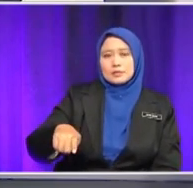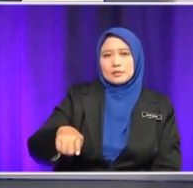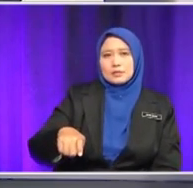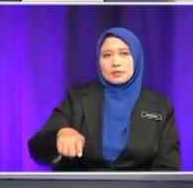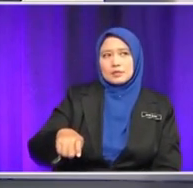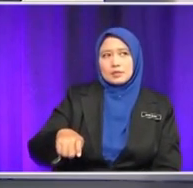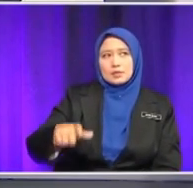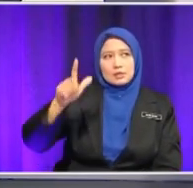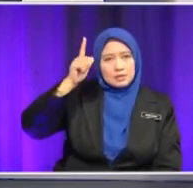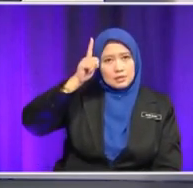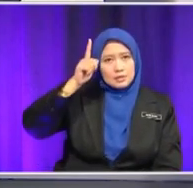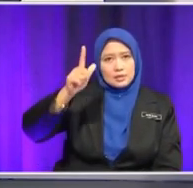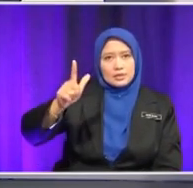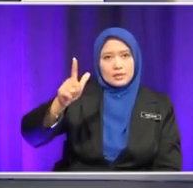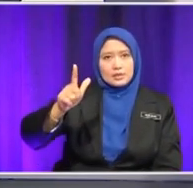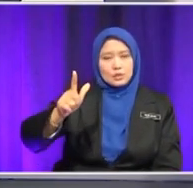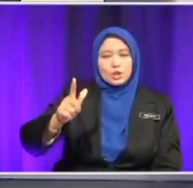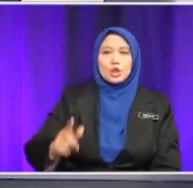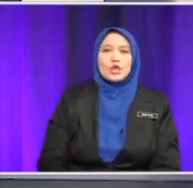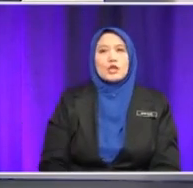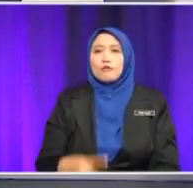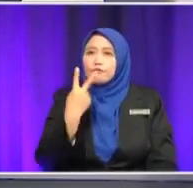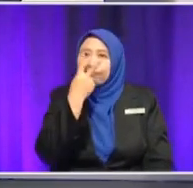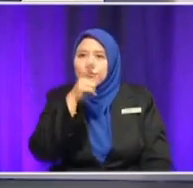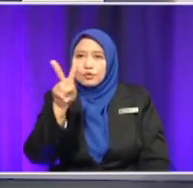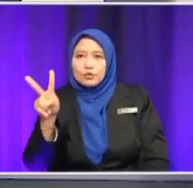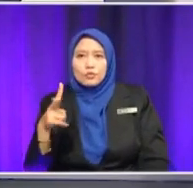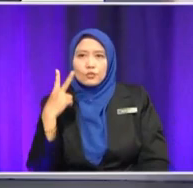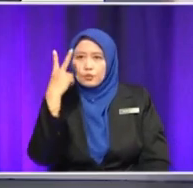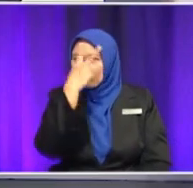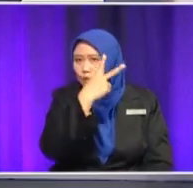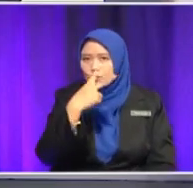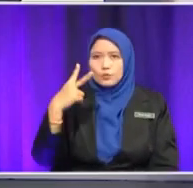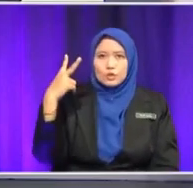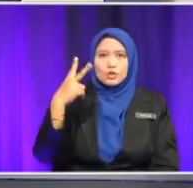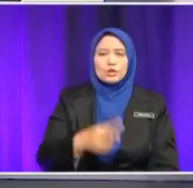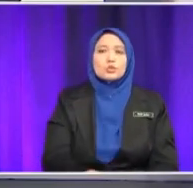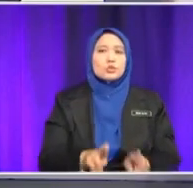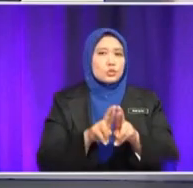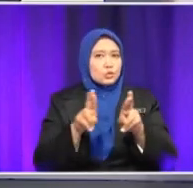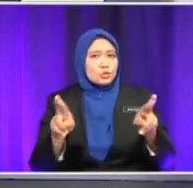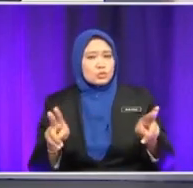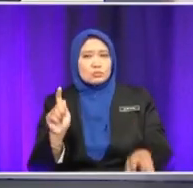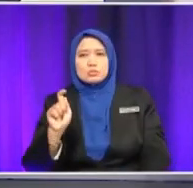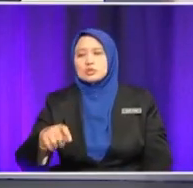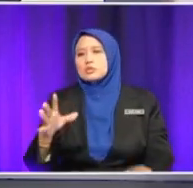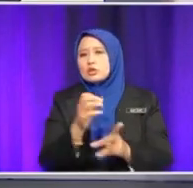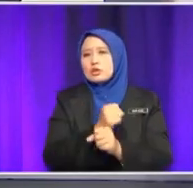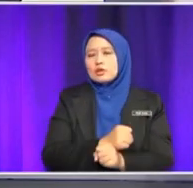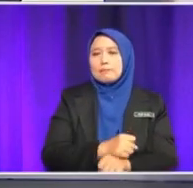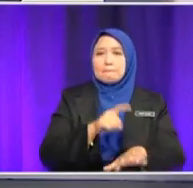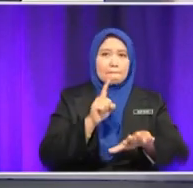lihat ya akan lihat dari segi fitur ruang murid mesti mendapat markah yang tinggi lah